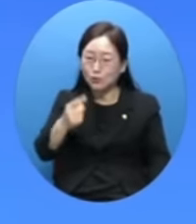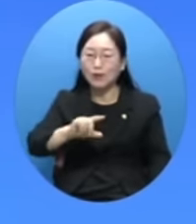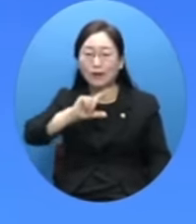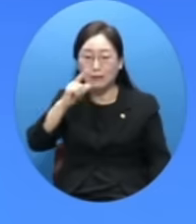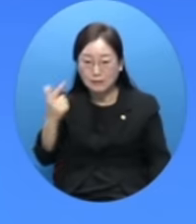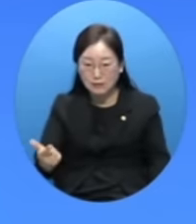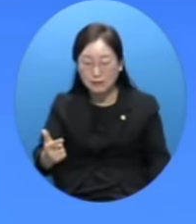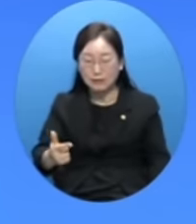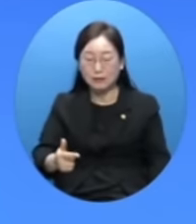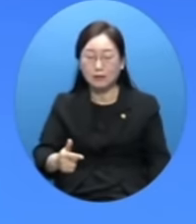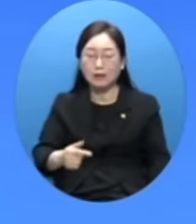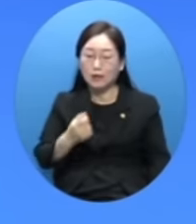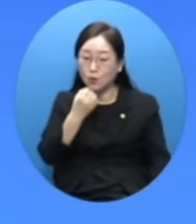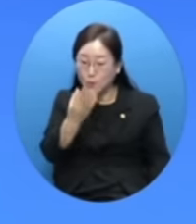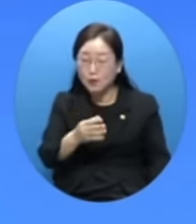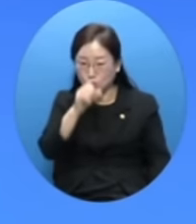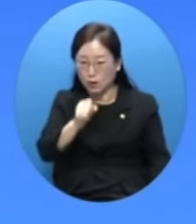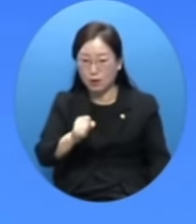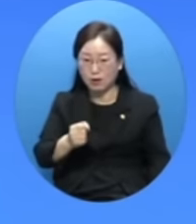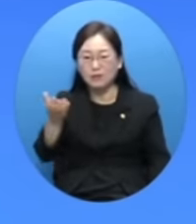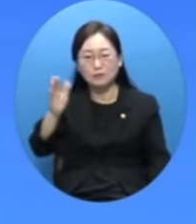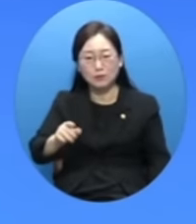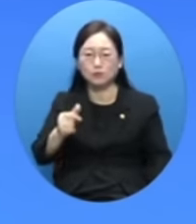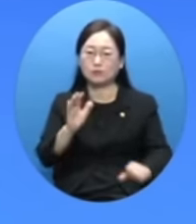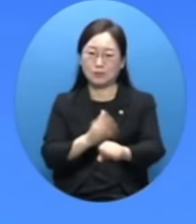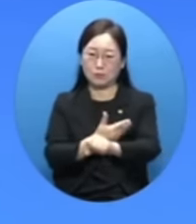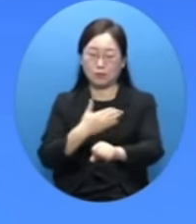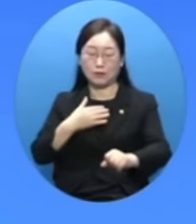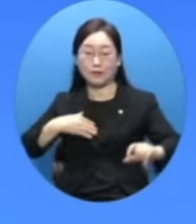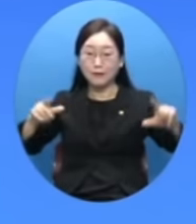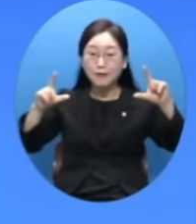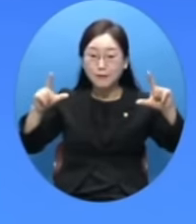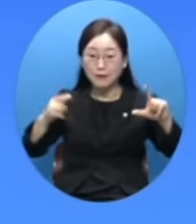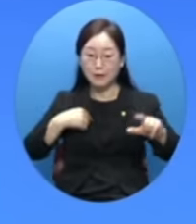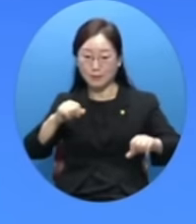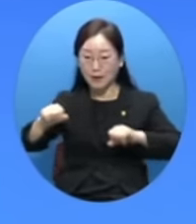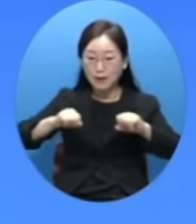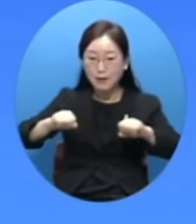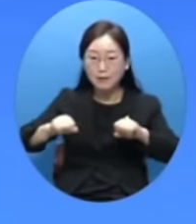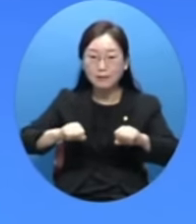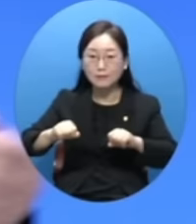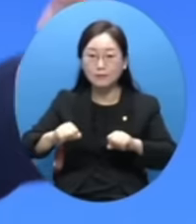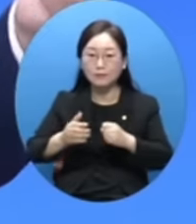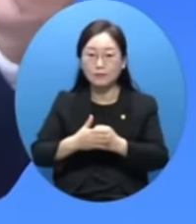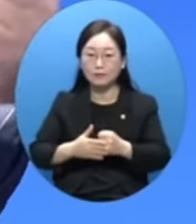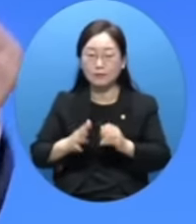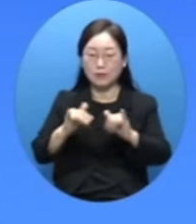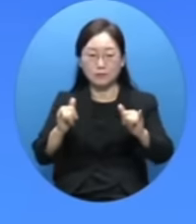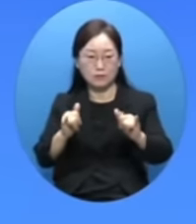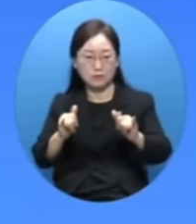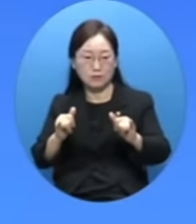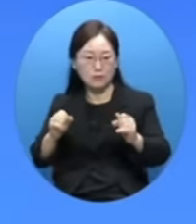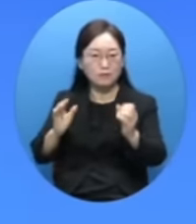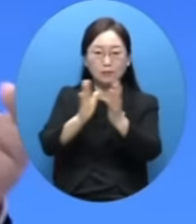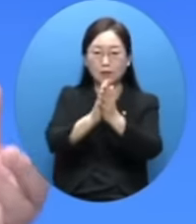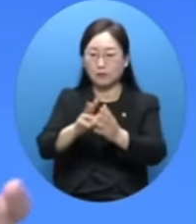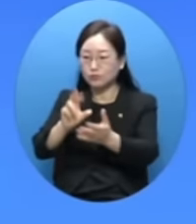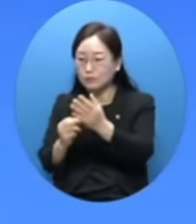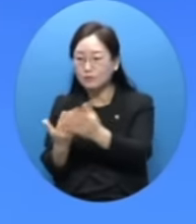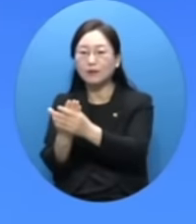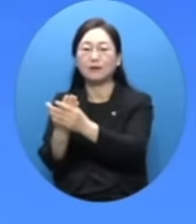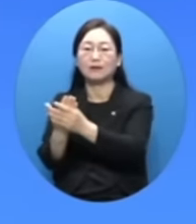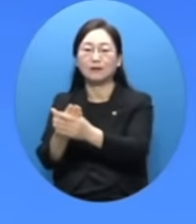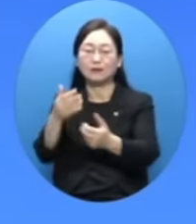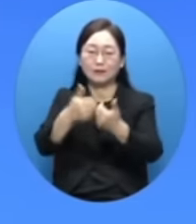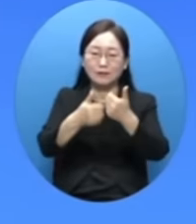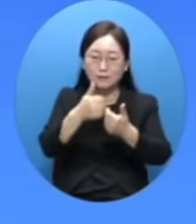출발점인데 이 출발부터 우리가 잘못되었습니다. 내가 이렇게 하다 보니까 자꾸 사람들하고 부딪히고 문제도 생겨나게 되고